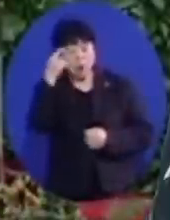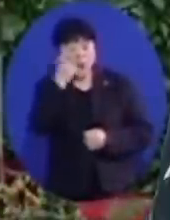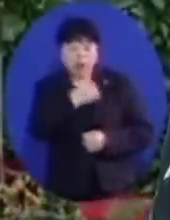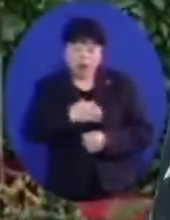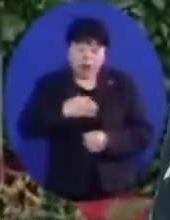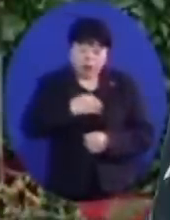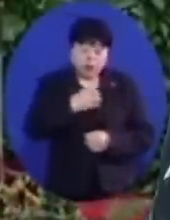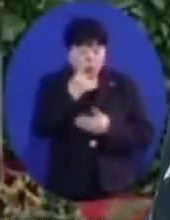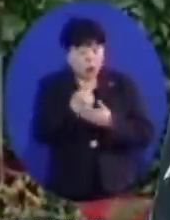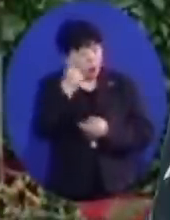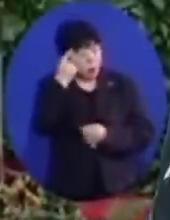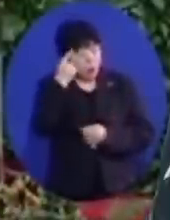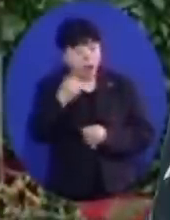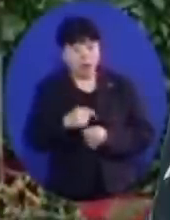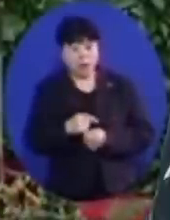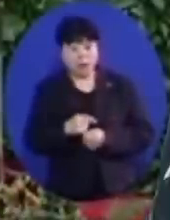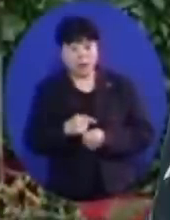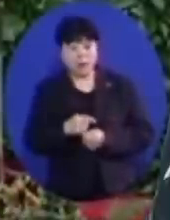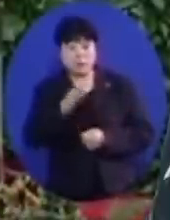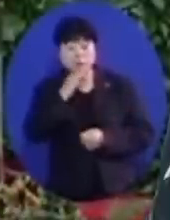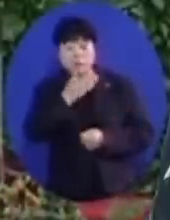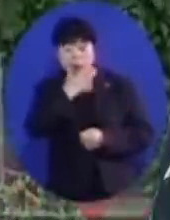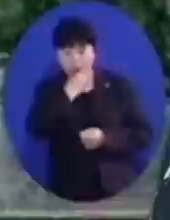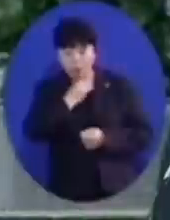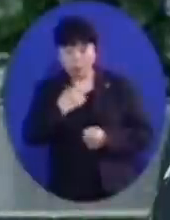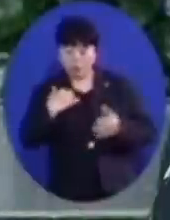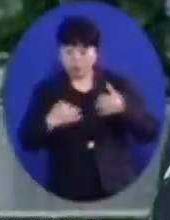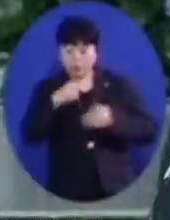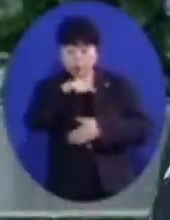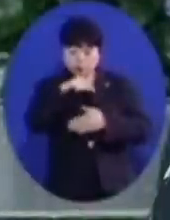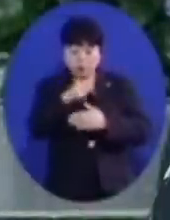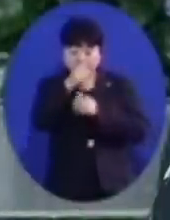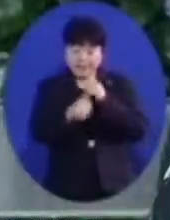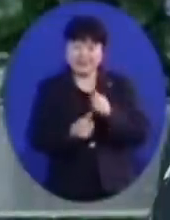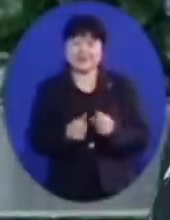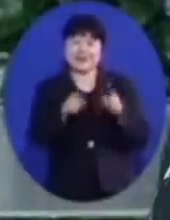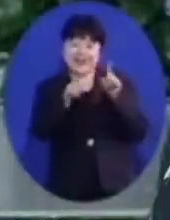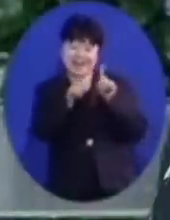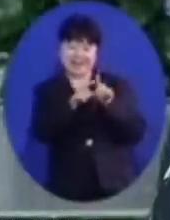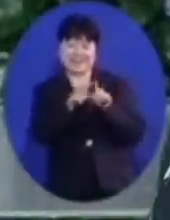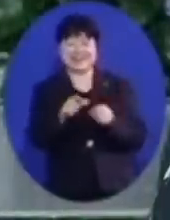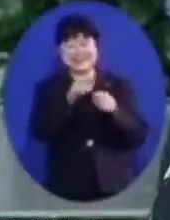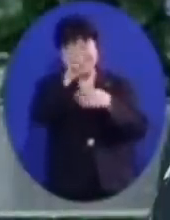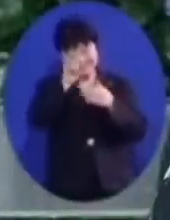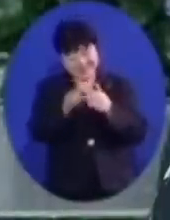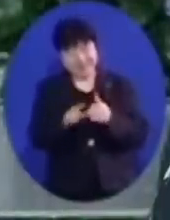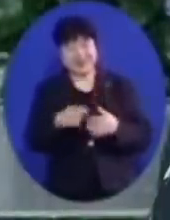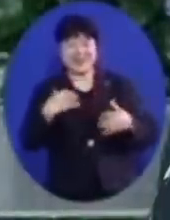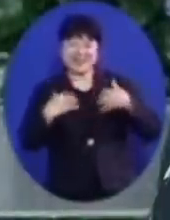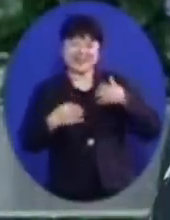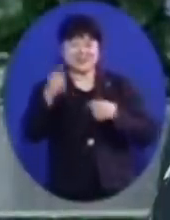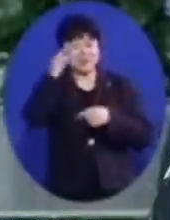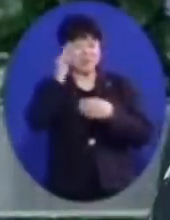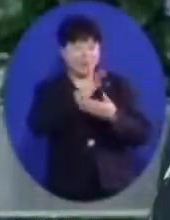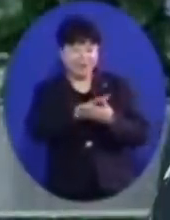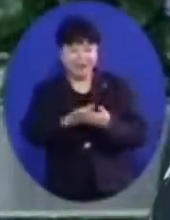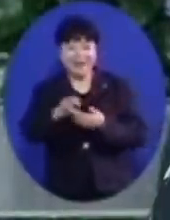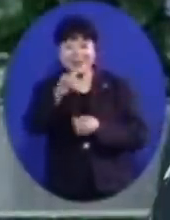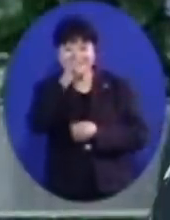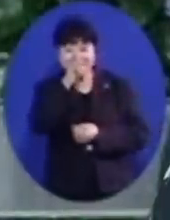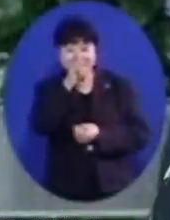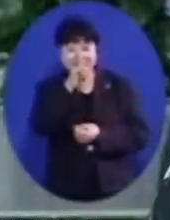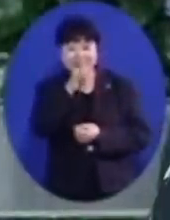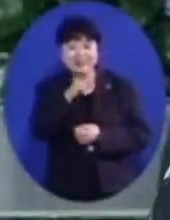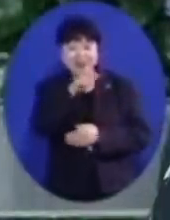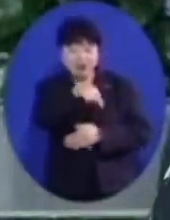괴로울 줄 몰랐다 사실 행복하고 기뻐요 속사람으로는 하나님과 더불어 생활하니 얼마나 기쁘고 평안하고 좋습니까